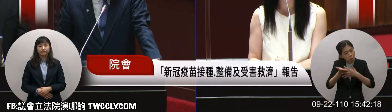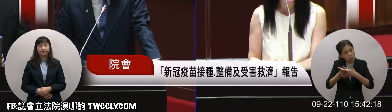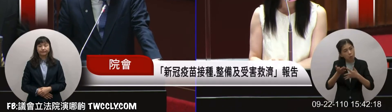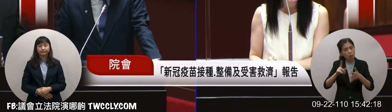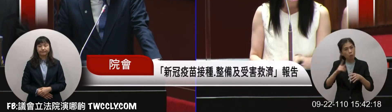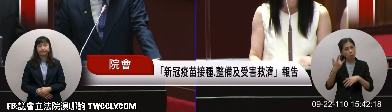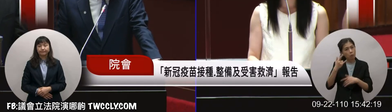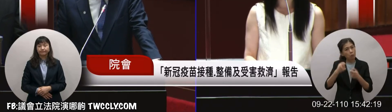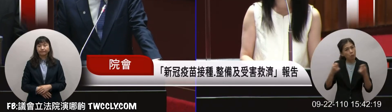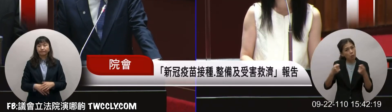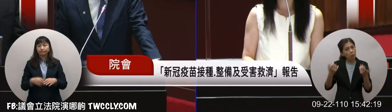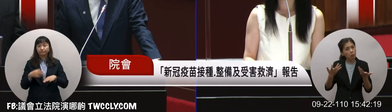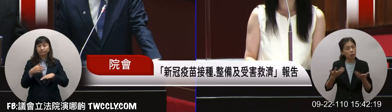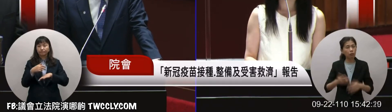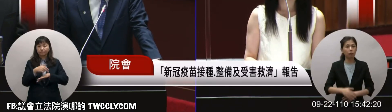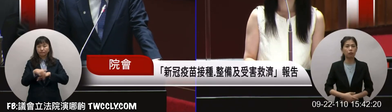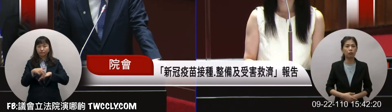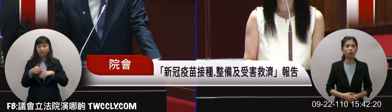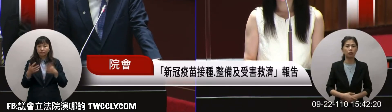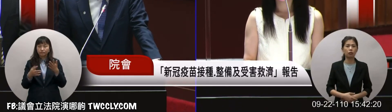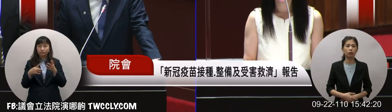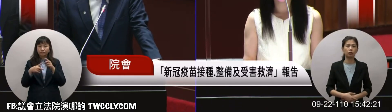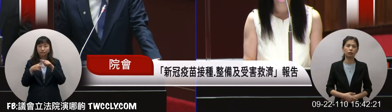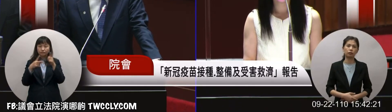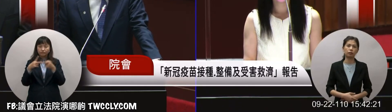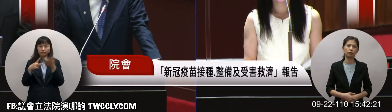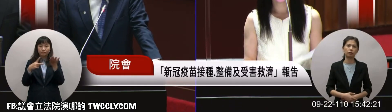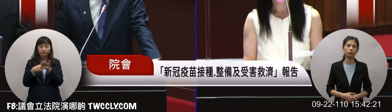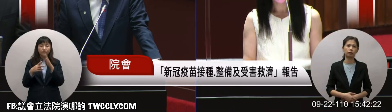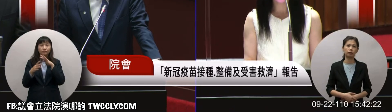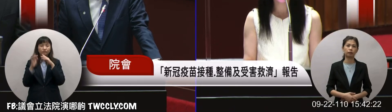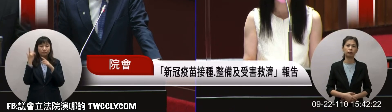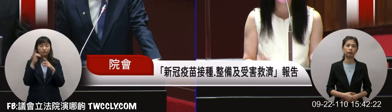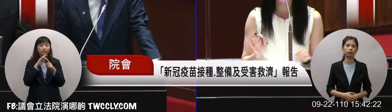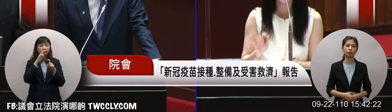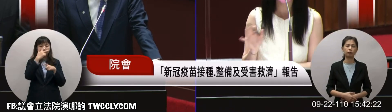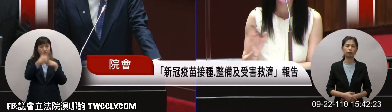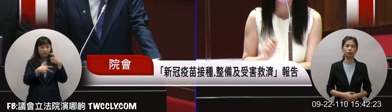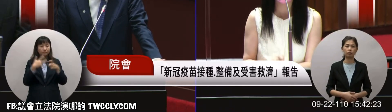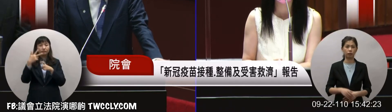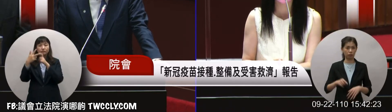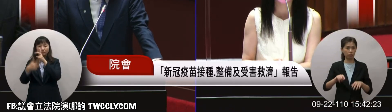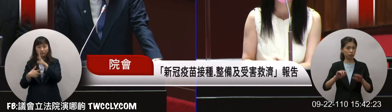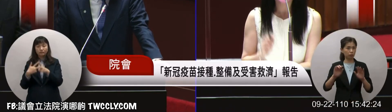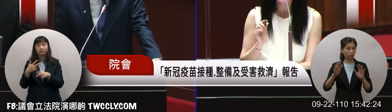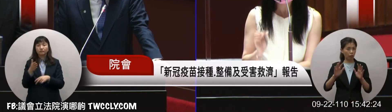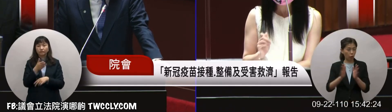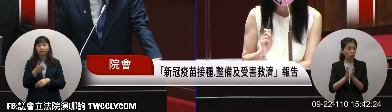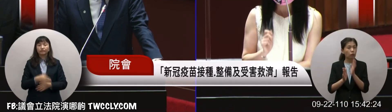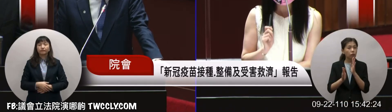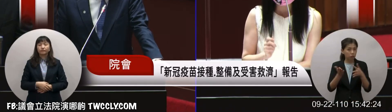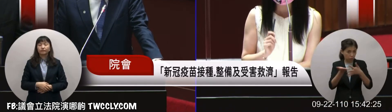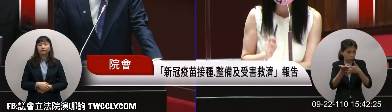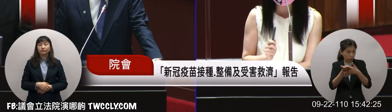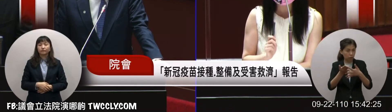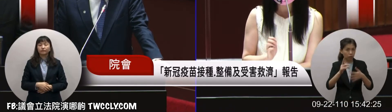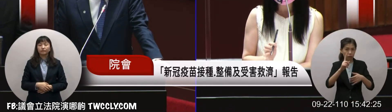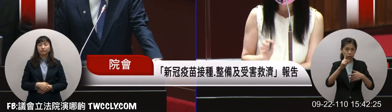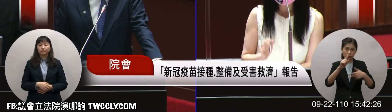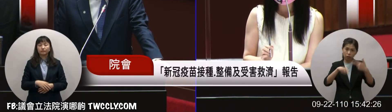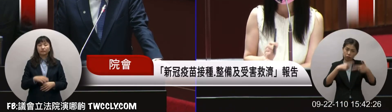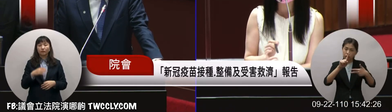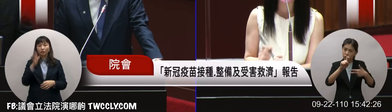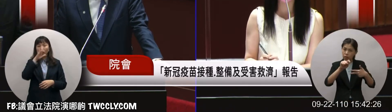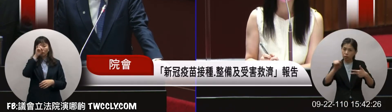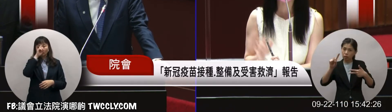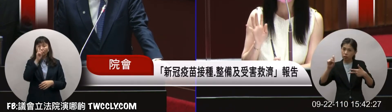剂吗？ 基本上我们现在的疫苗大概间隔都10到12周，那不 行。所以原则上我们都抓10到12周， 对。 但唯独高端，